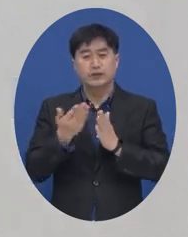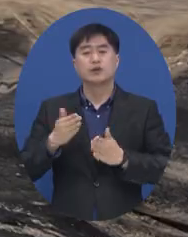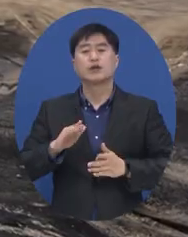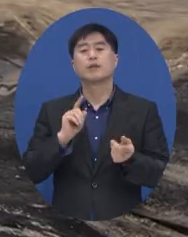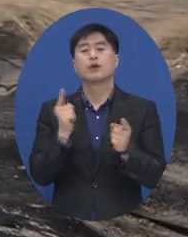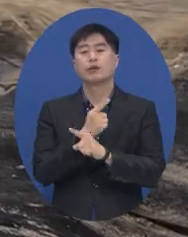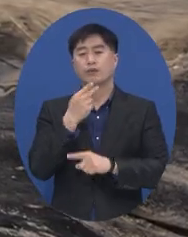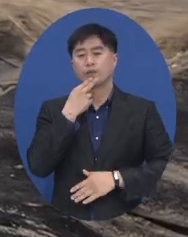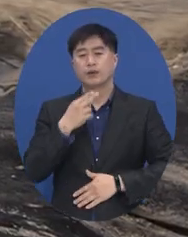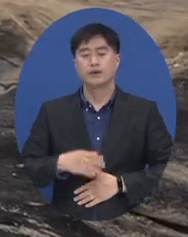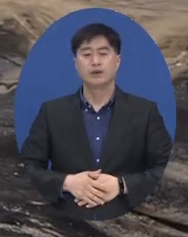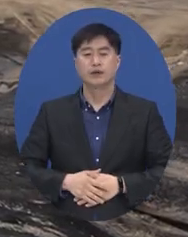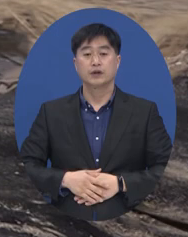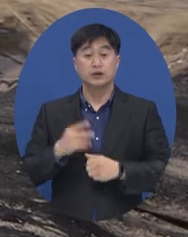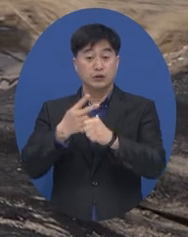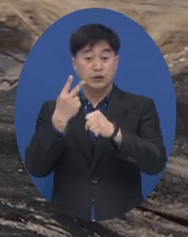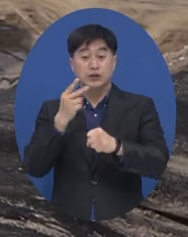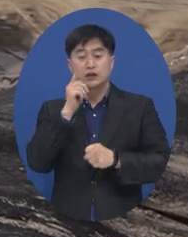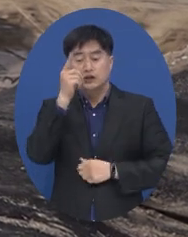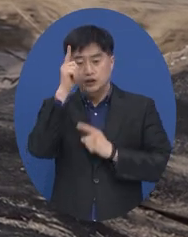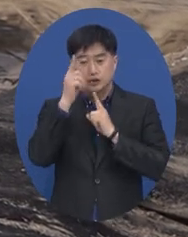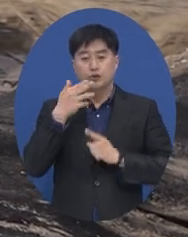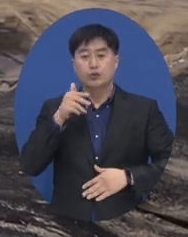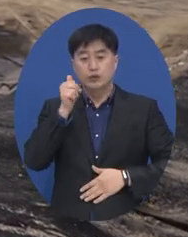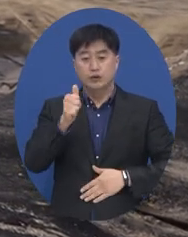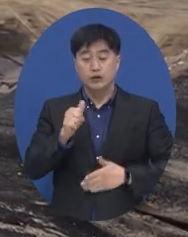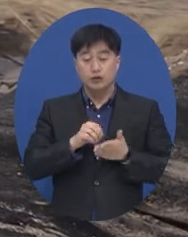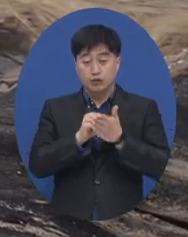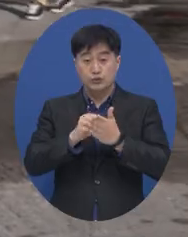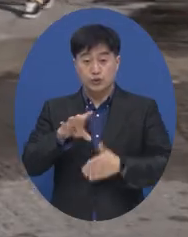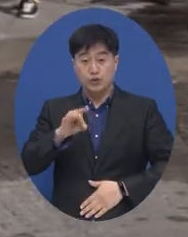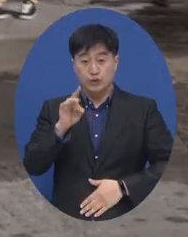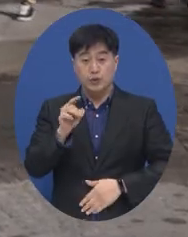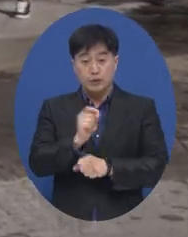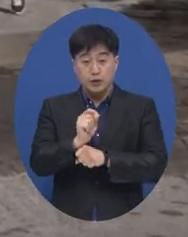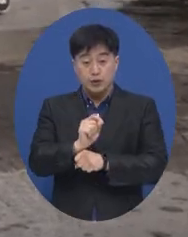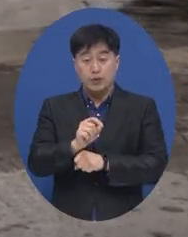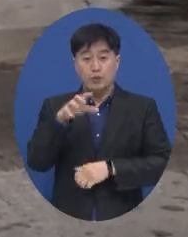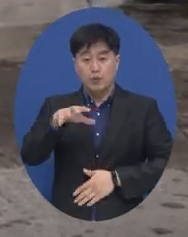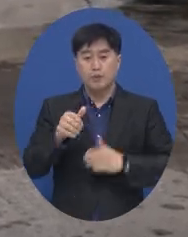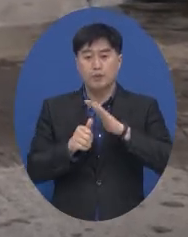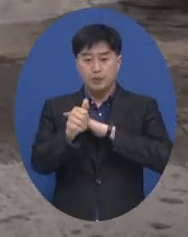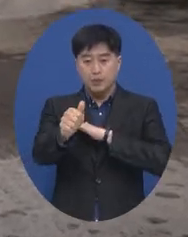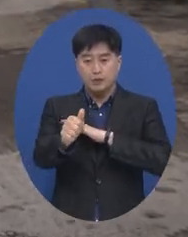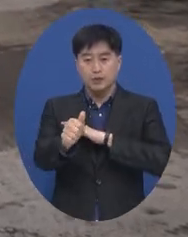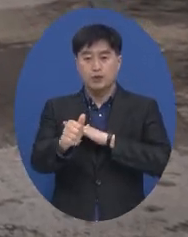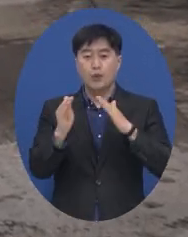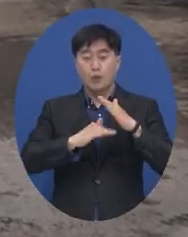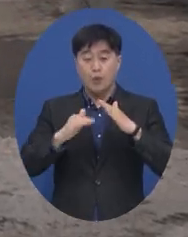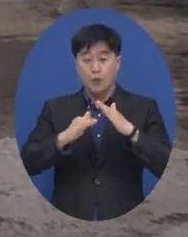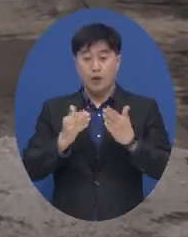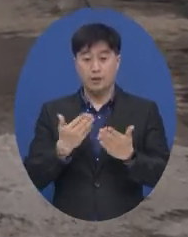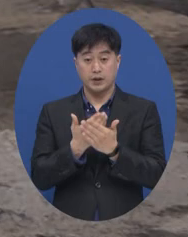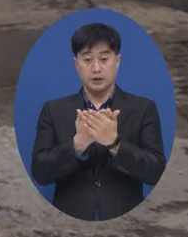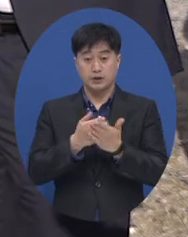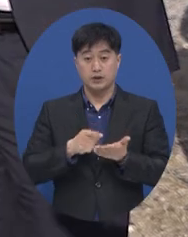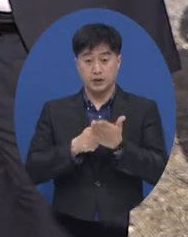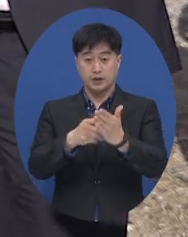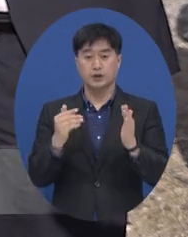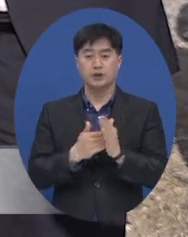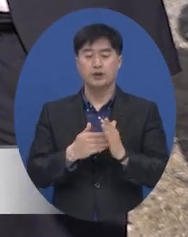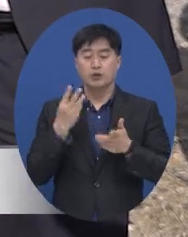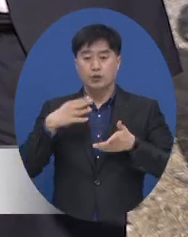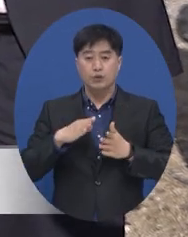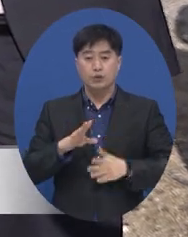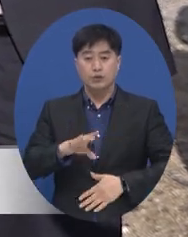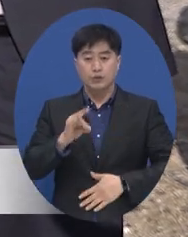없었습니다. 2년 전 이재명 경기도지사는 취임 후첫 민생 현장으로 이곳을 방문해 공영 개발을 제안했습니다.